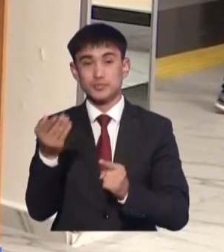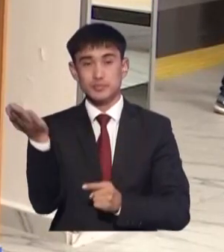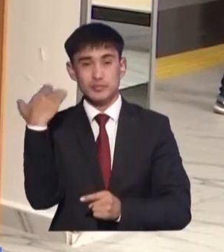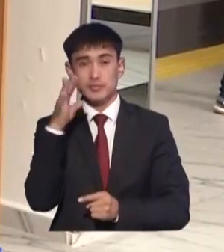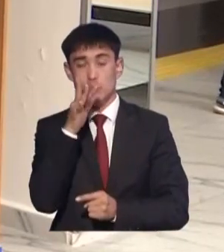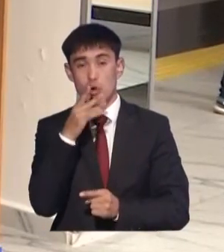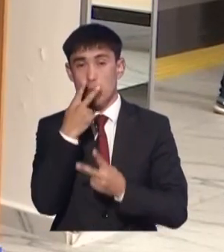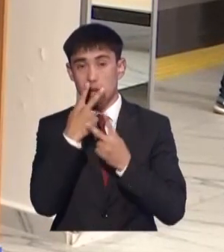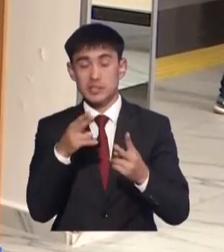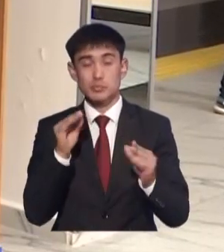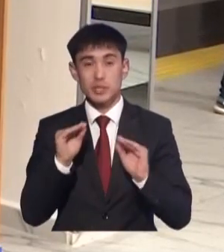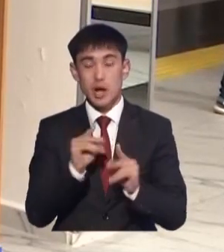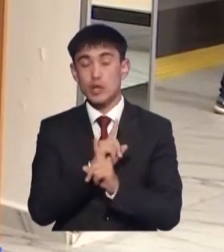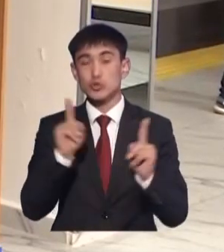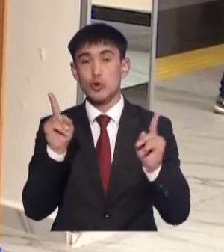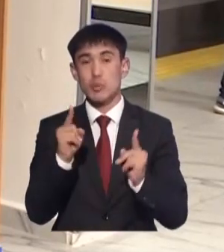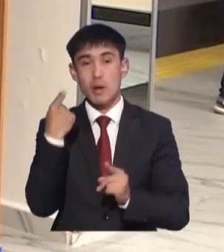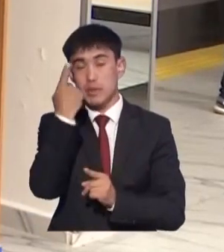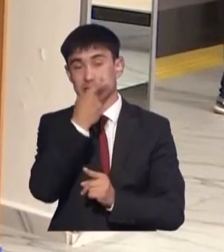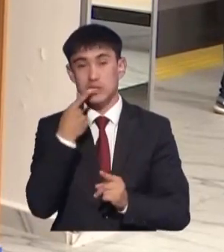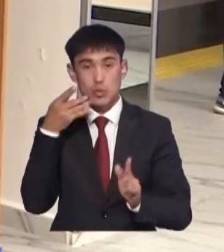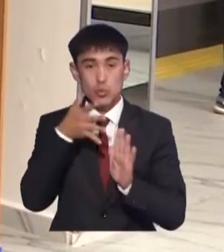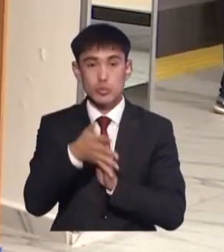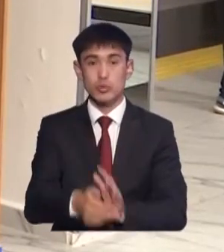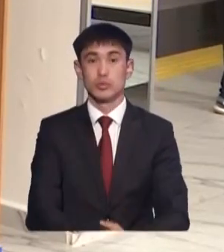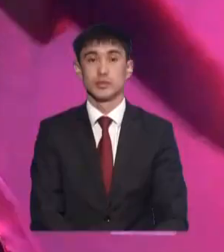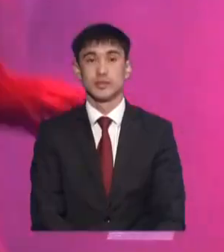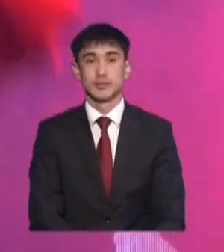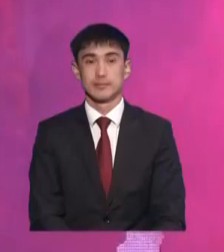эпохи и придали спектаклю особую эмоциональную глубину.